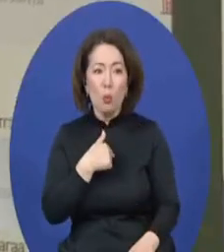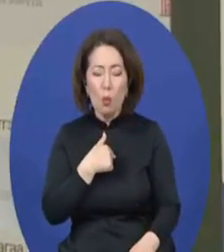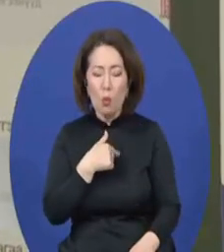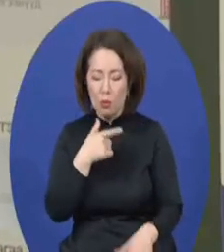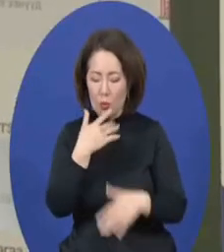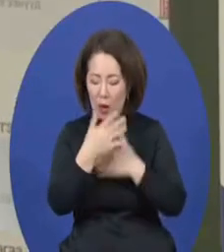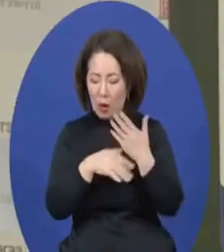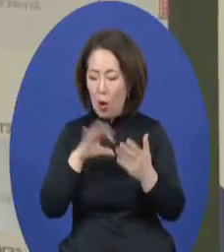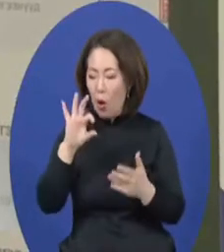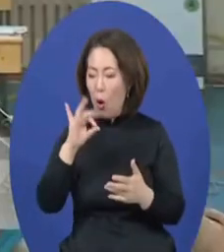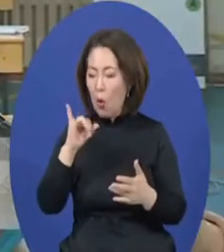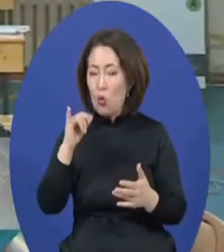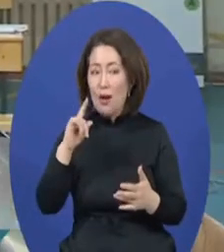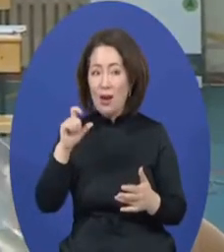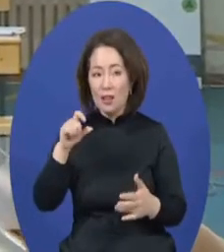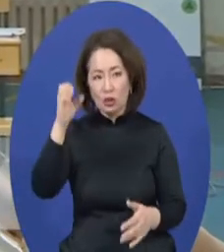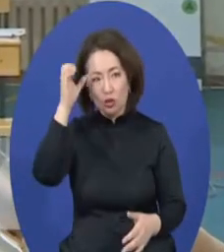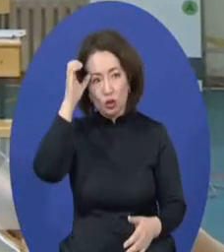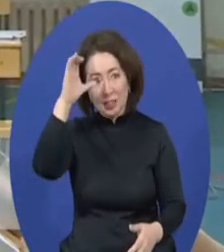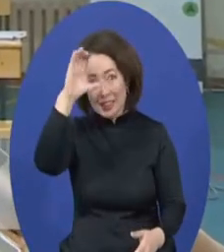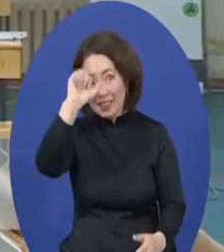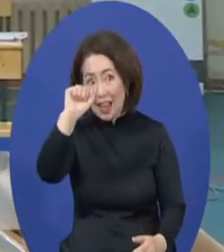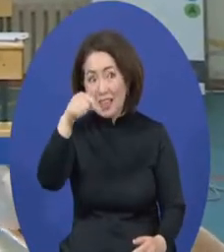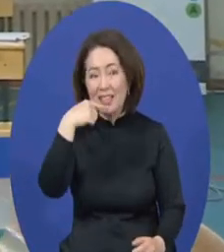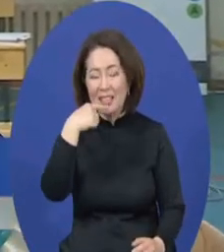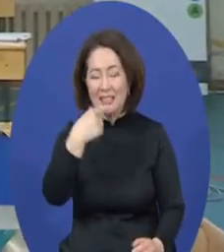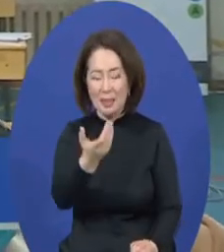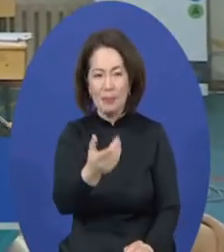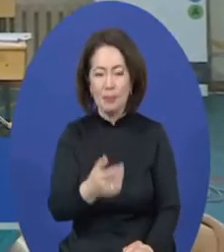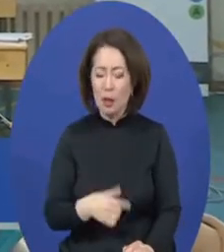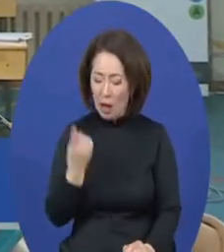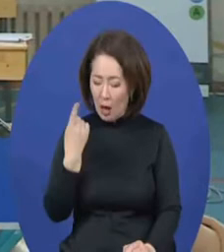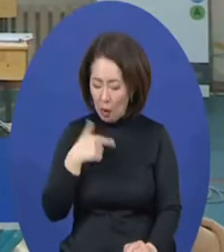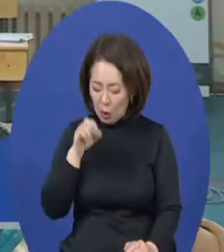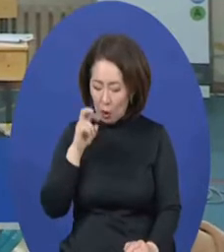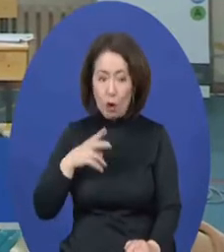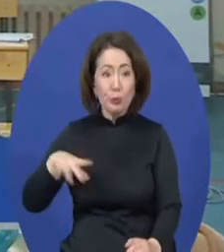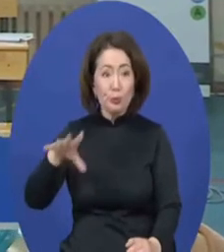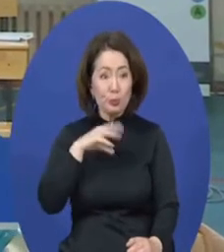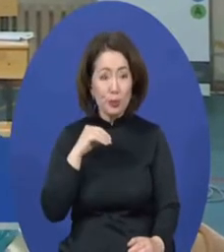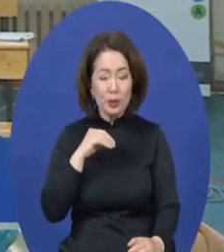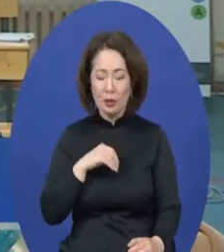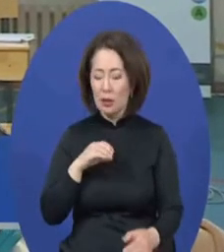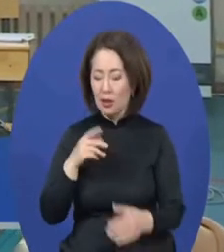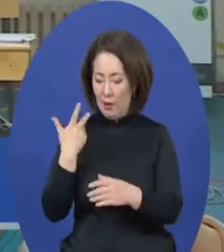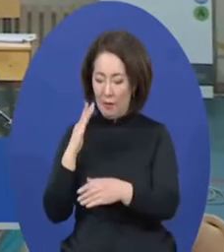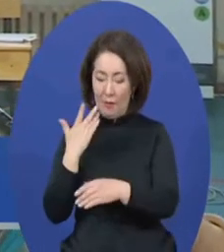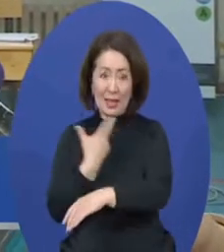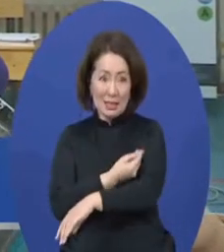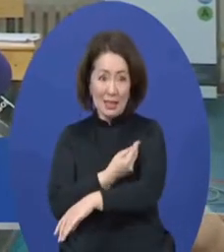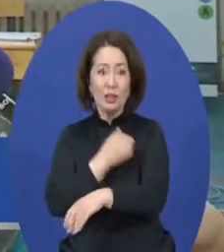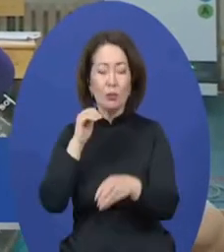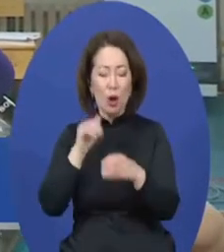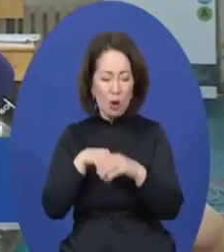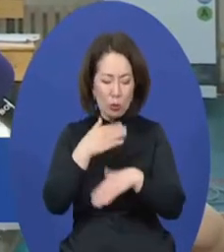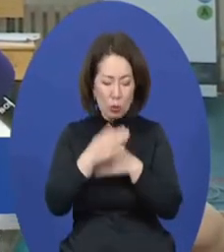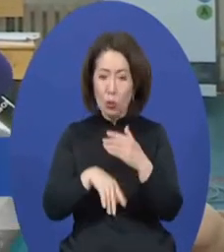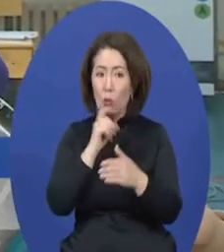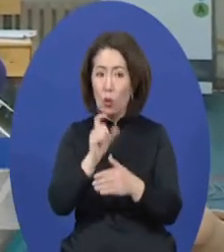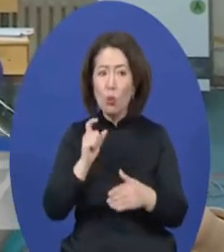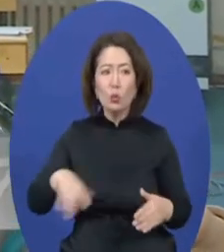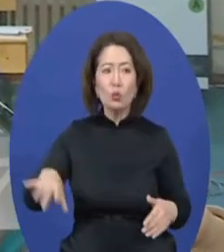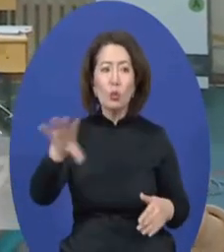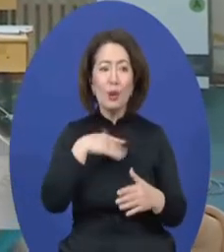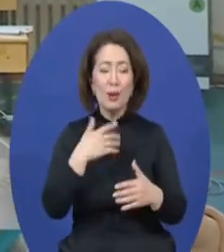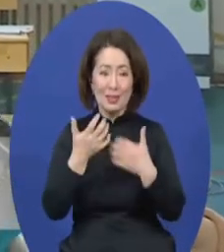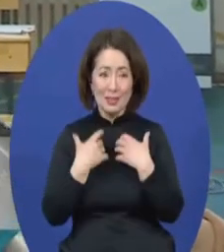сайд Оюун Эрдэнэ мэдээллээ. Хамгийн гол нь бид нар вакцинжуулалтанд хамрагдаад бүгдээрээ одоо дийлэнх хүн амаа дархлаажуулсан